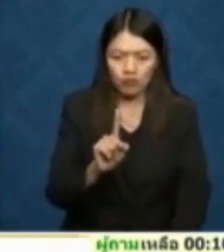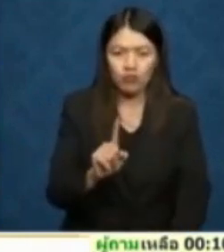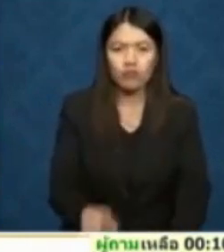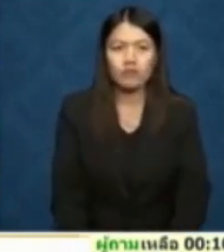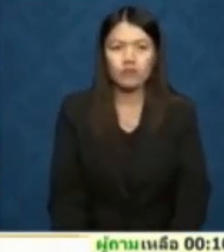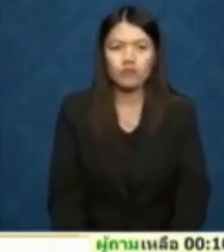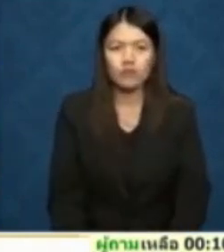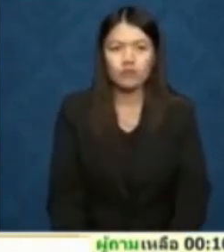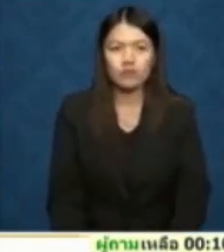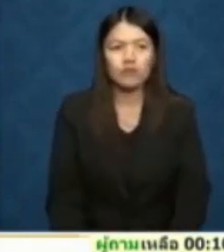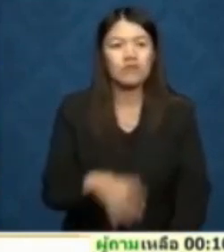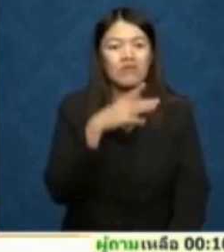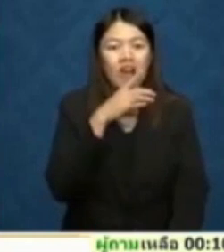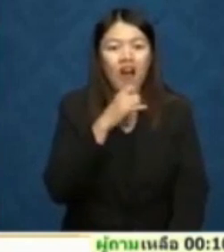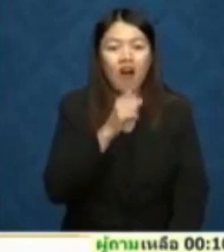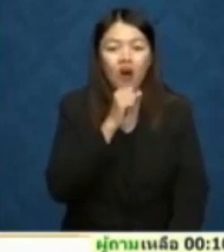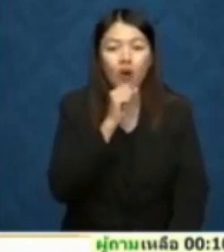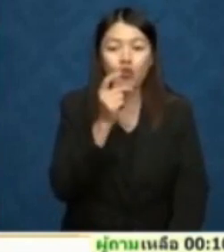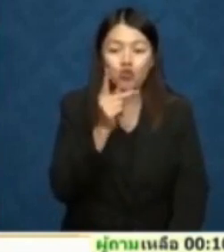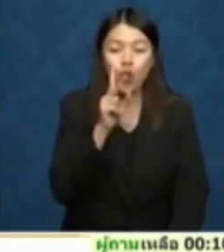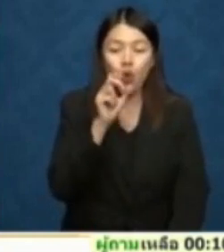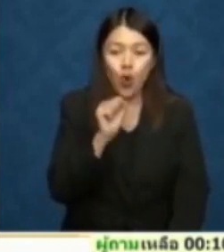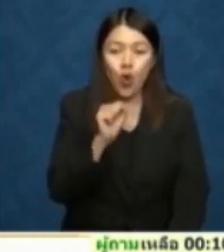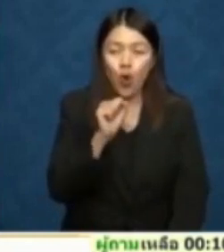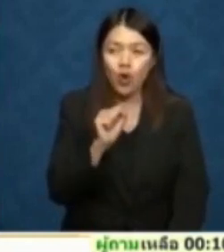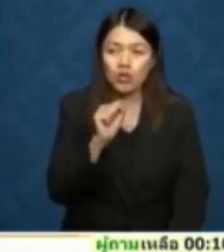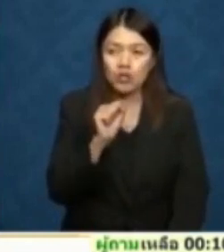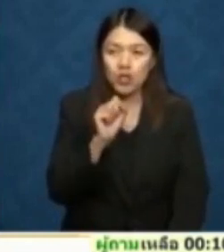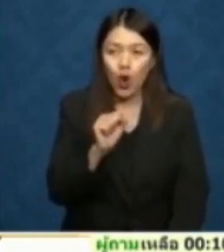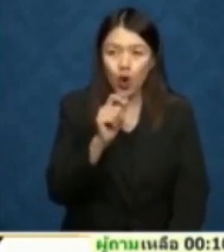แต่เดิมมีสค1อยู่